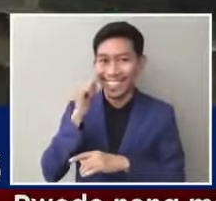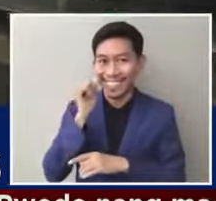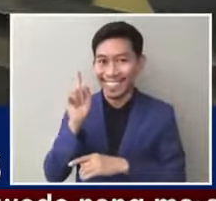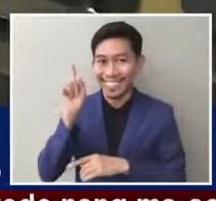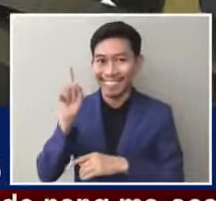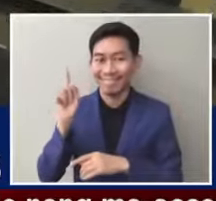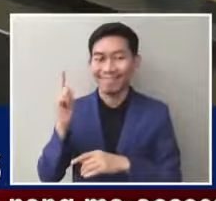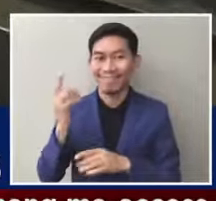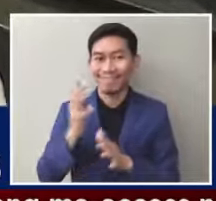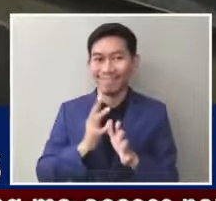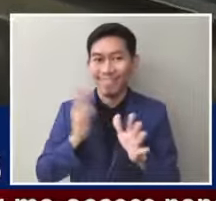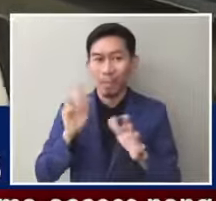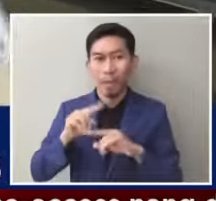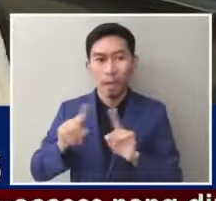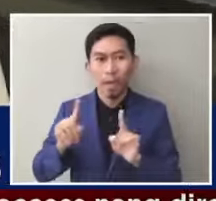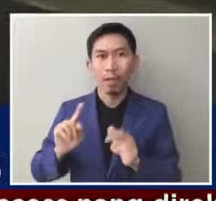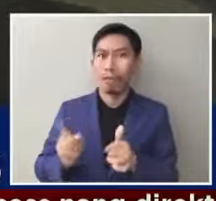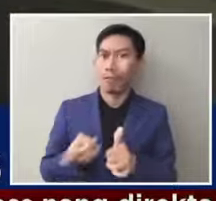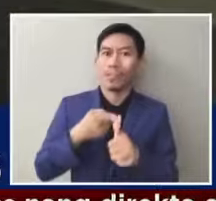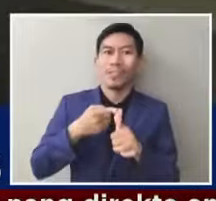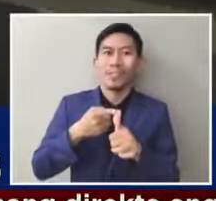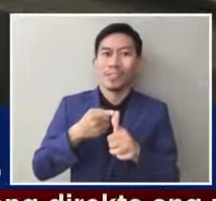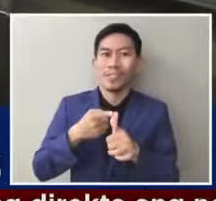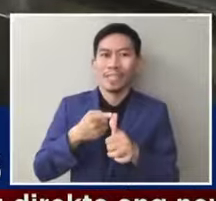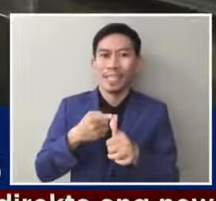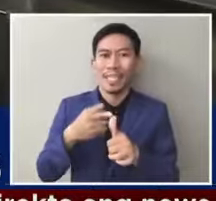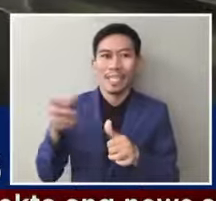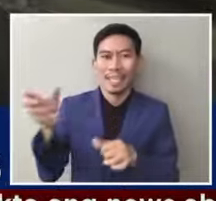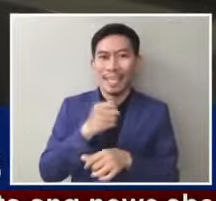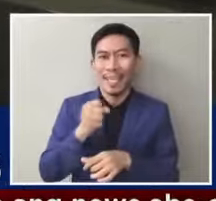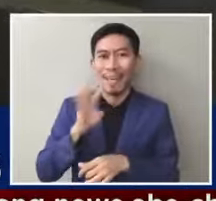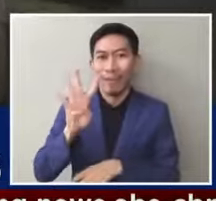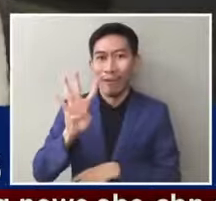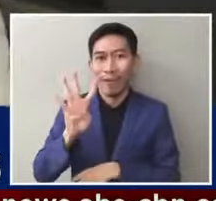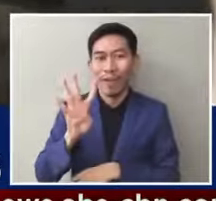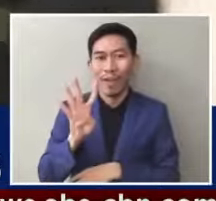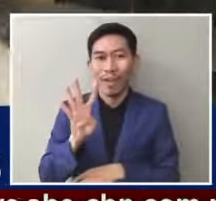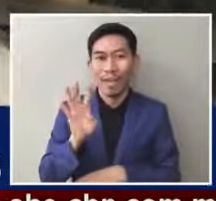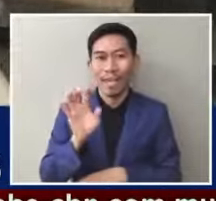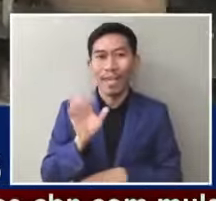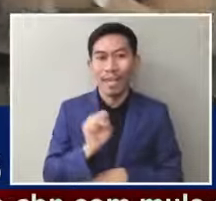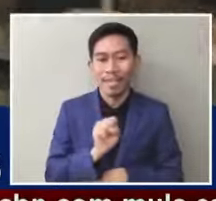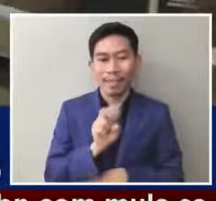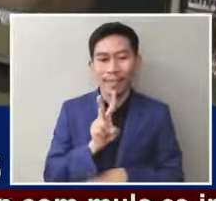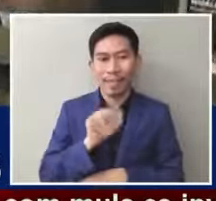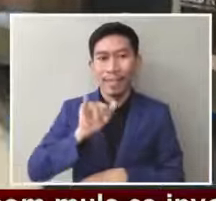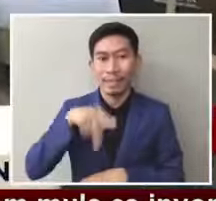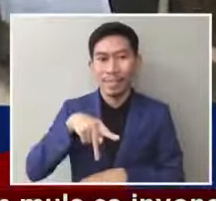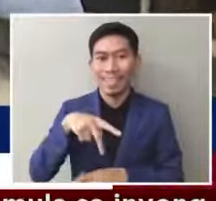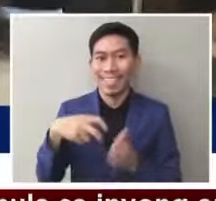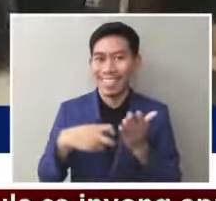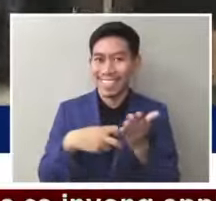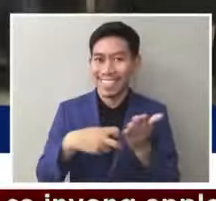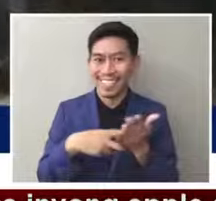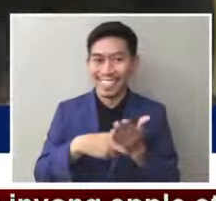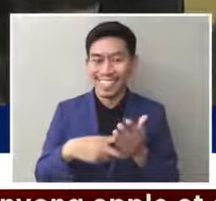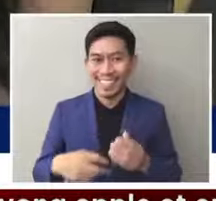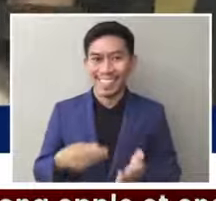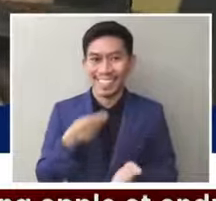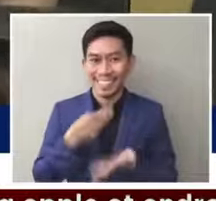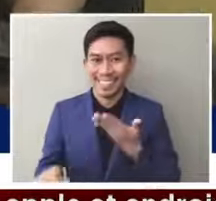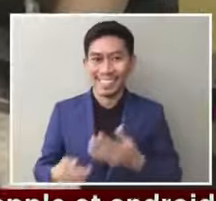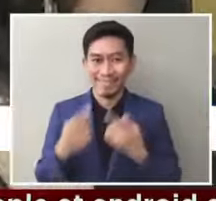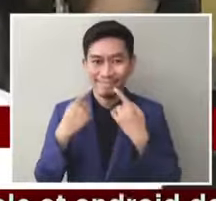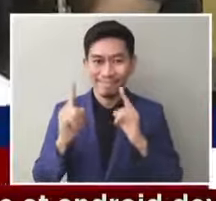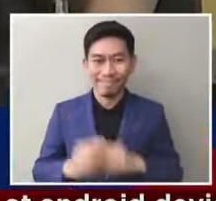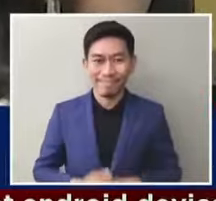Pero siya ang unang nakakuha ng 4 na SVIP tickets. Kinakamahan po ako!